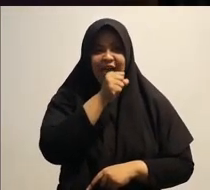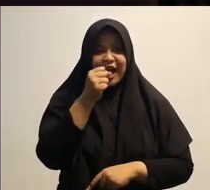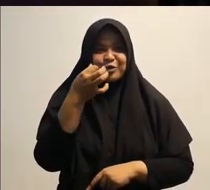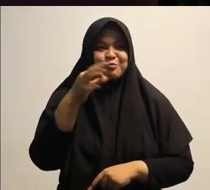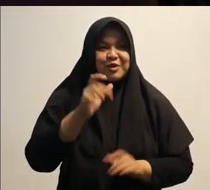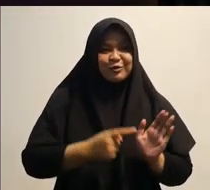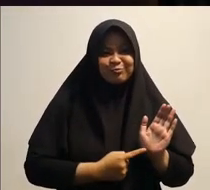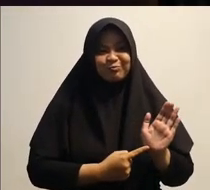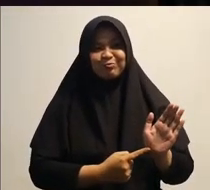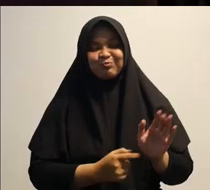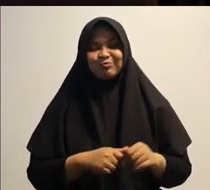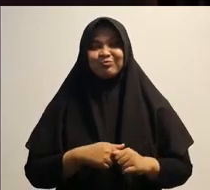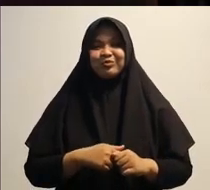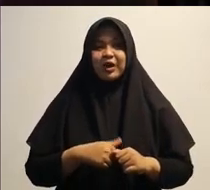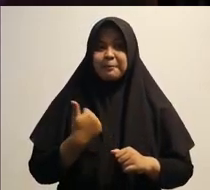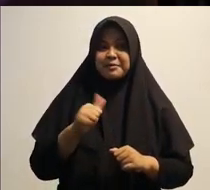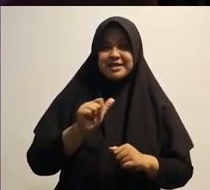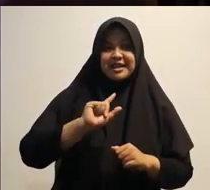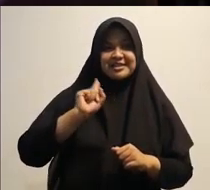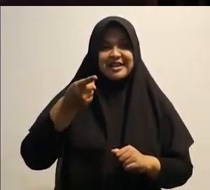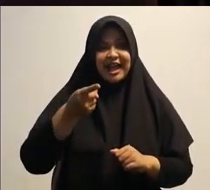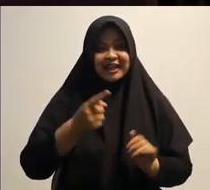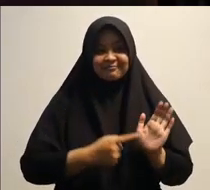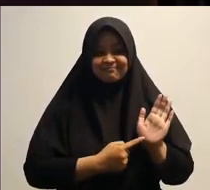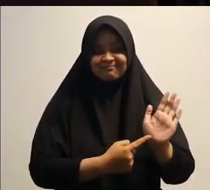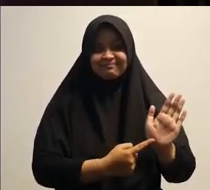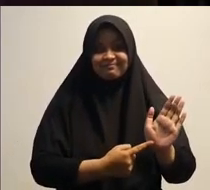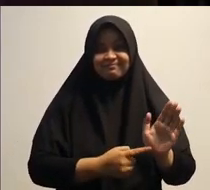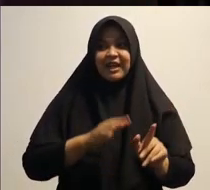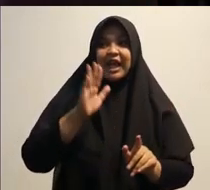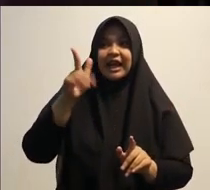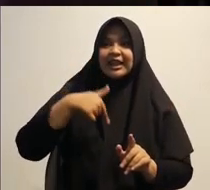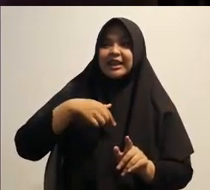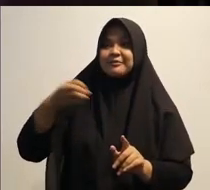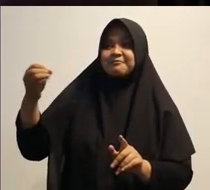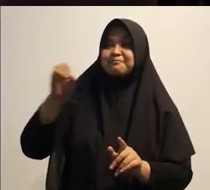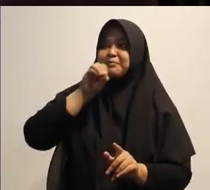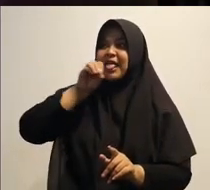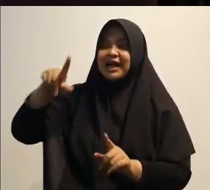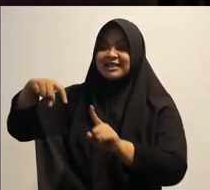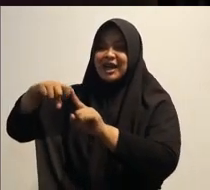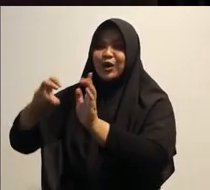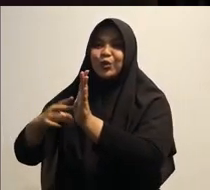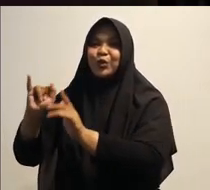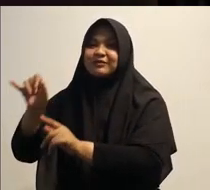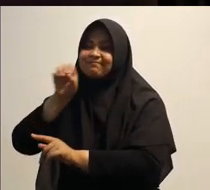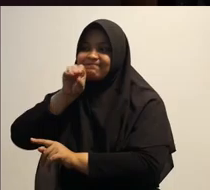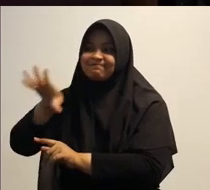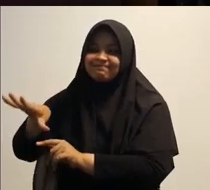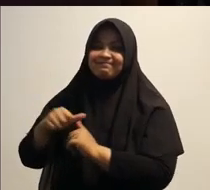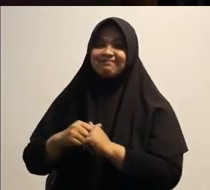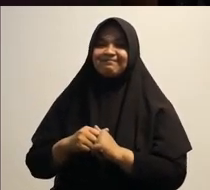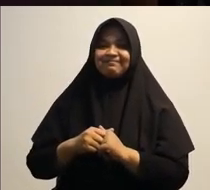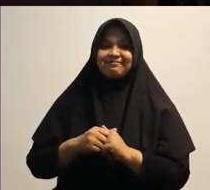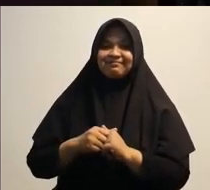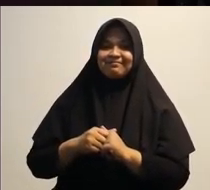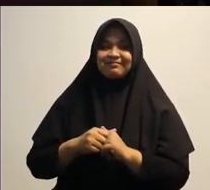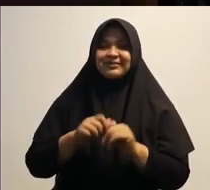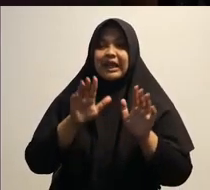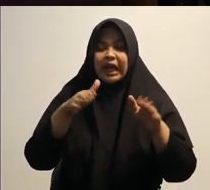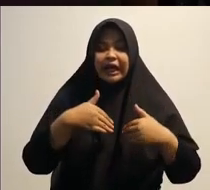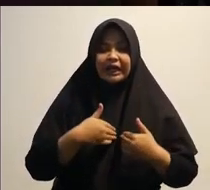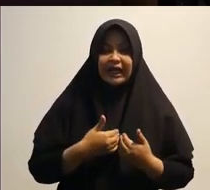baru. Bisa sekalian ya. Ya, sekalian aja. Ya, bisa ya? Nanti tinggal bilang aja ke Mbak Puni. Oh gitu. Hmm. Nanti bantuin ya buat